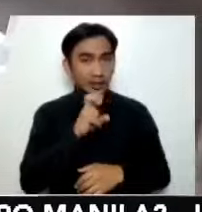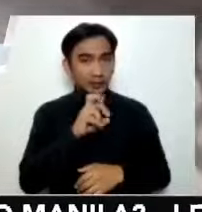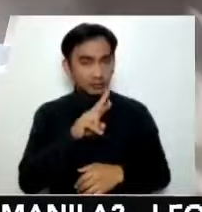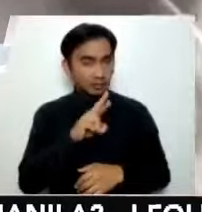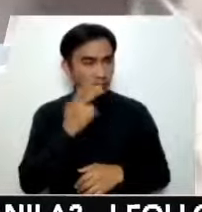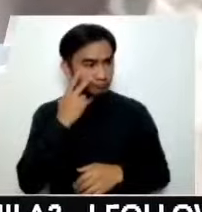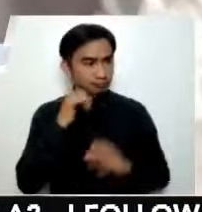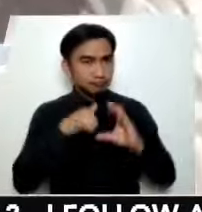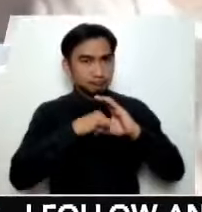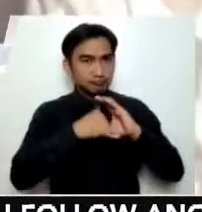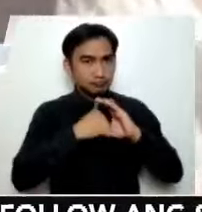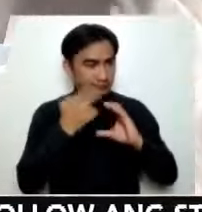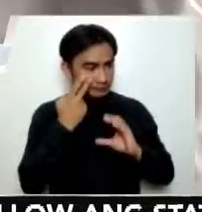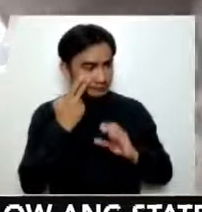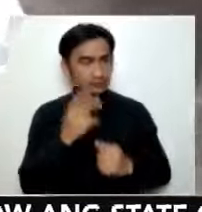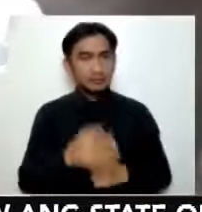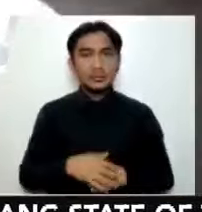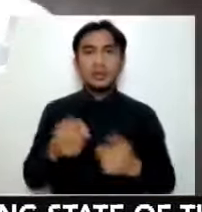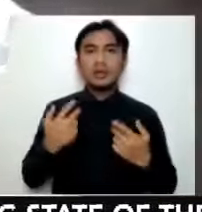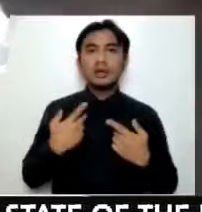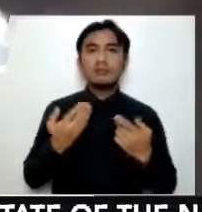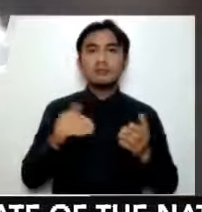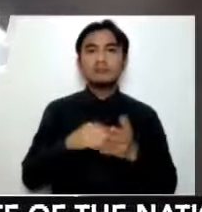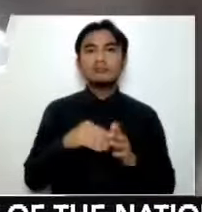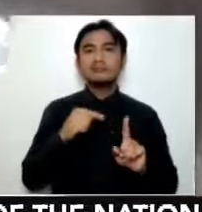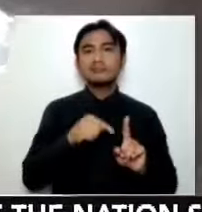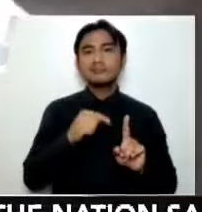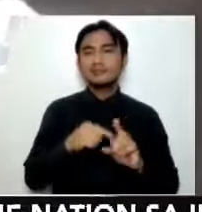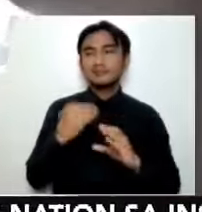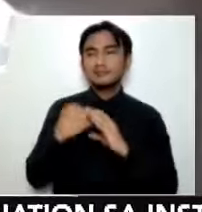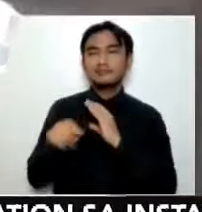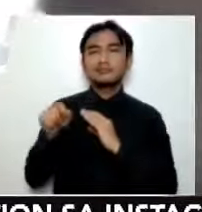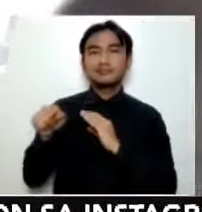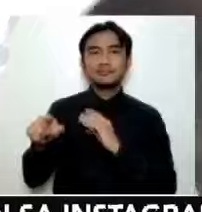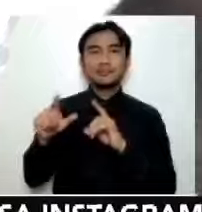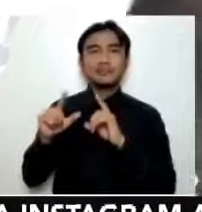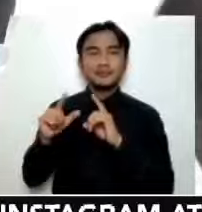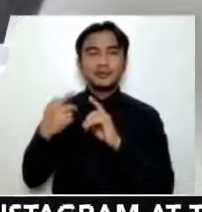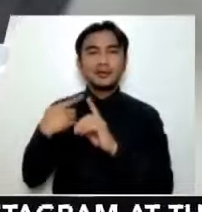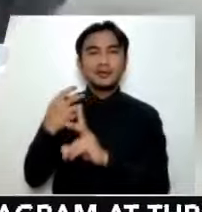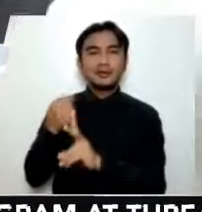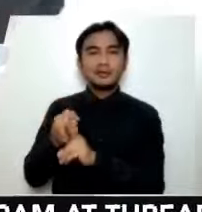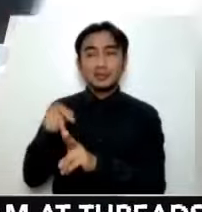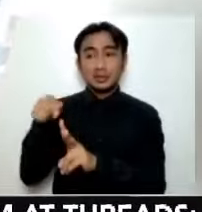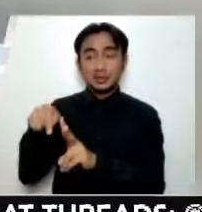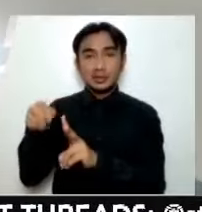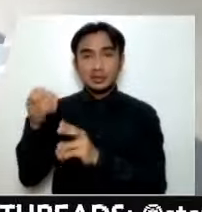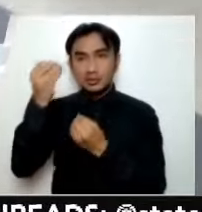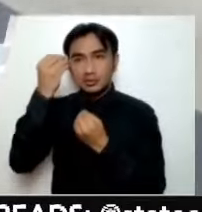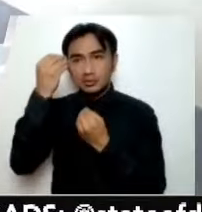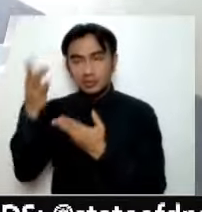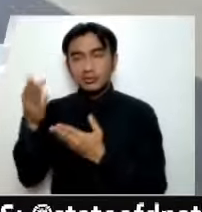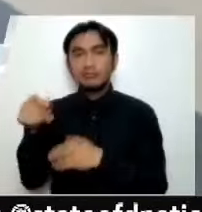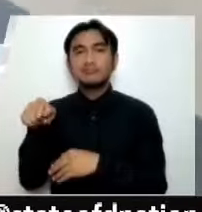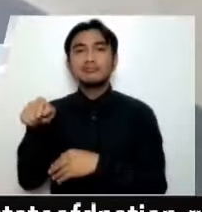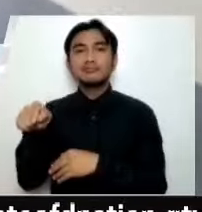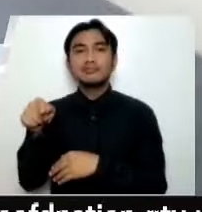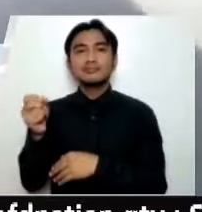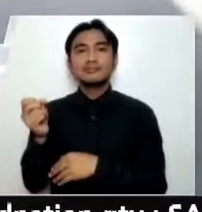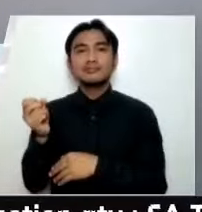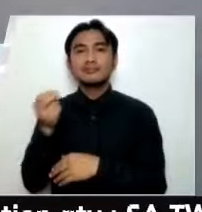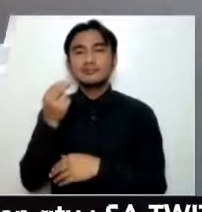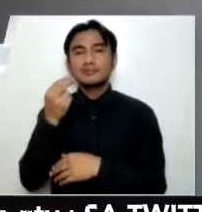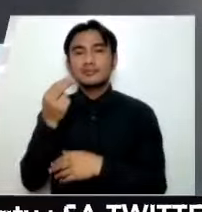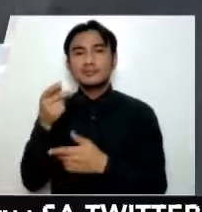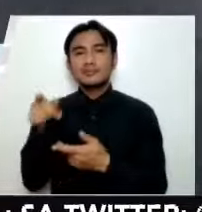hapon muli raw nag-chat ang suspect sa biktima Doon na siya nagsumbong sa mga pulis kanina kinasuhan na ng antio and